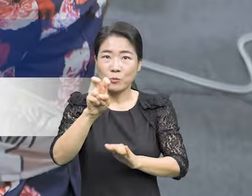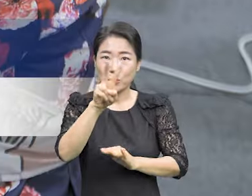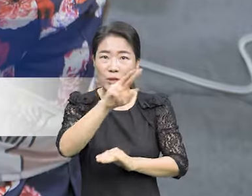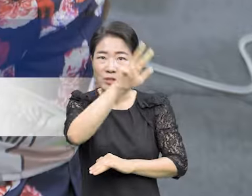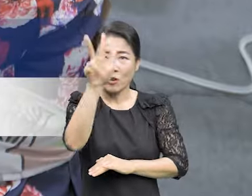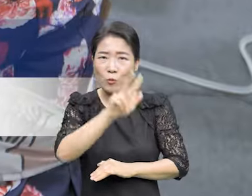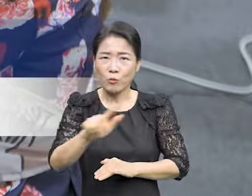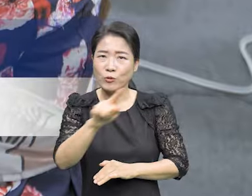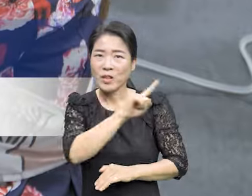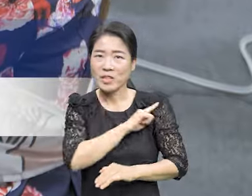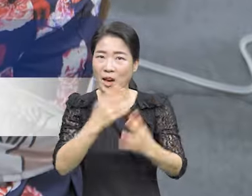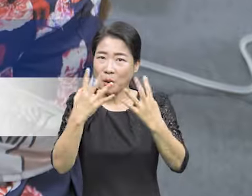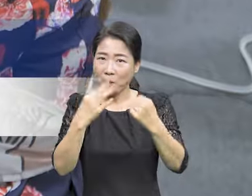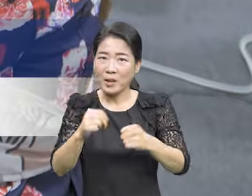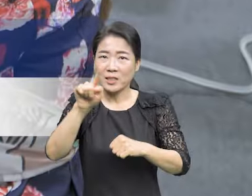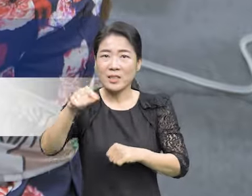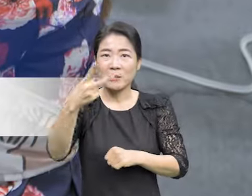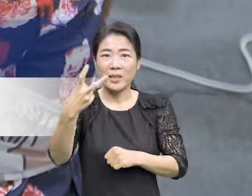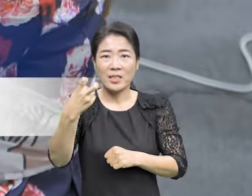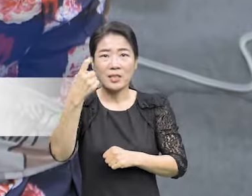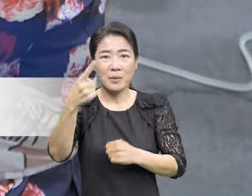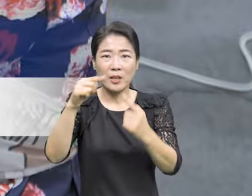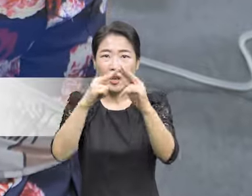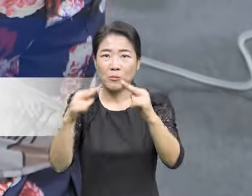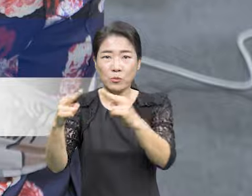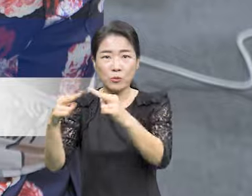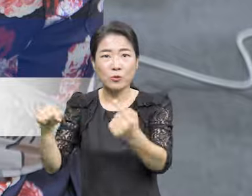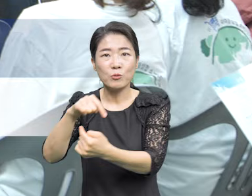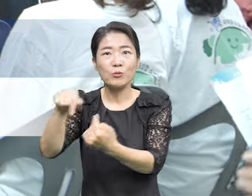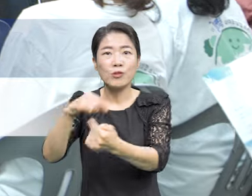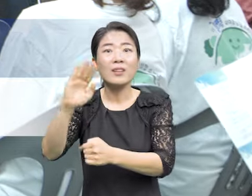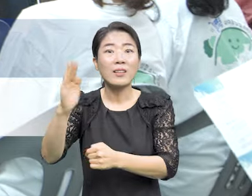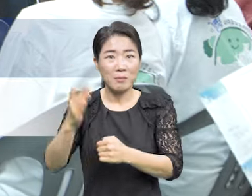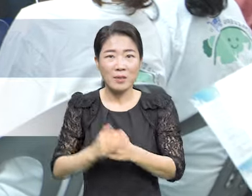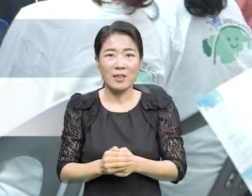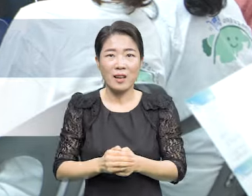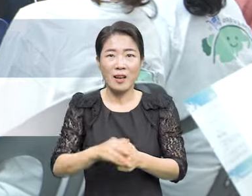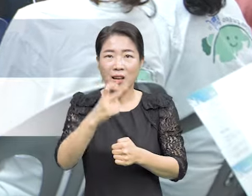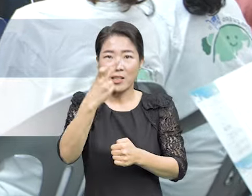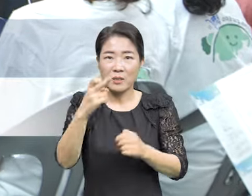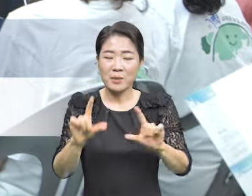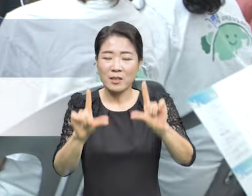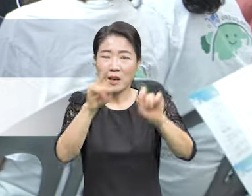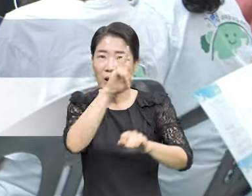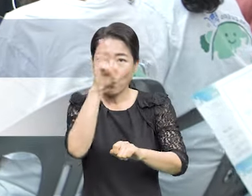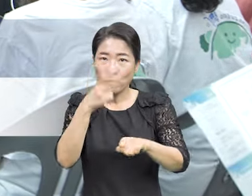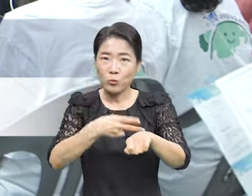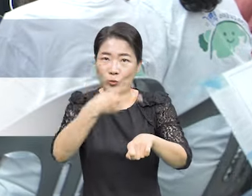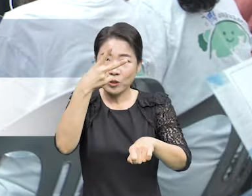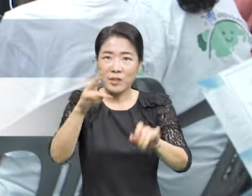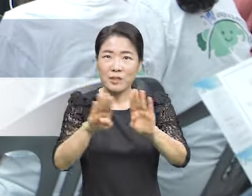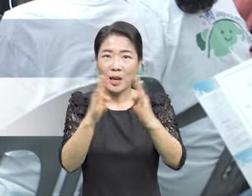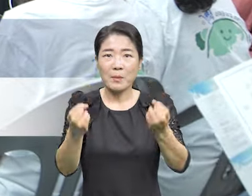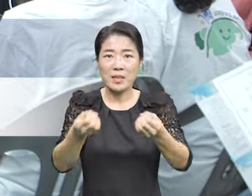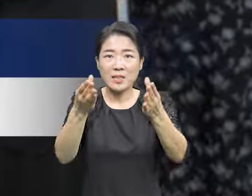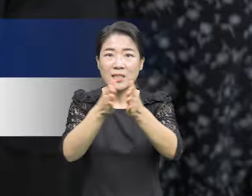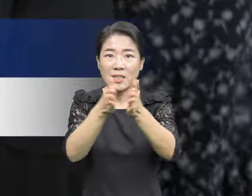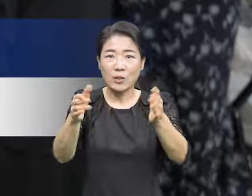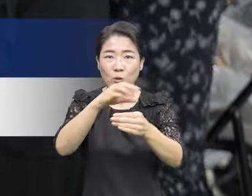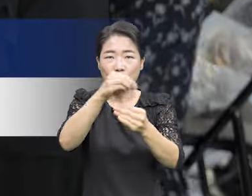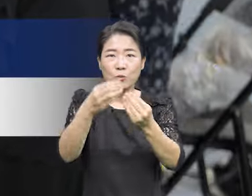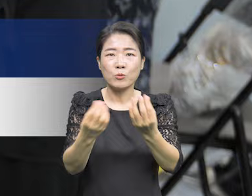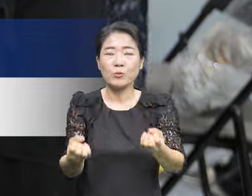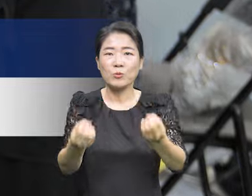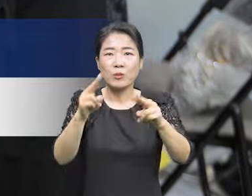등 전국 최대 규모인 121개 부스가 운영됩니다 12일 오후 2시에 진행되는 개막식을 시작으로